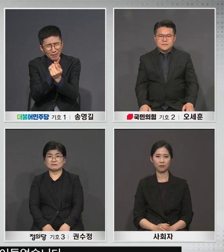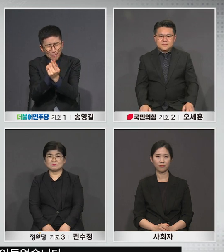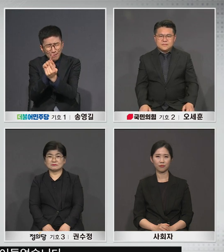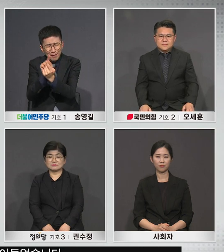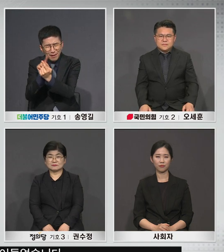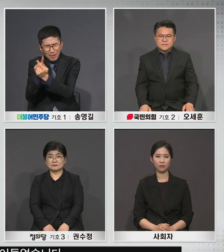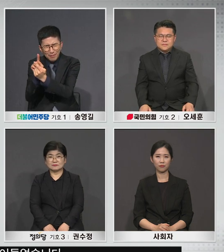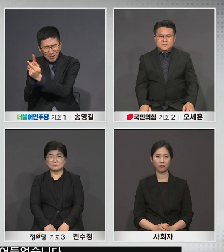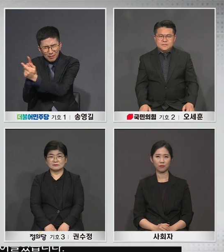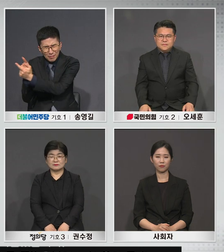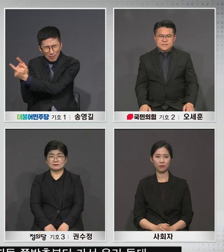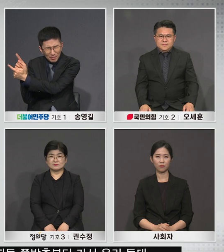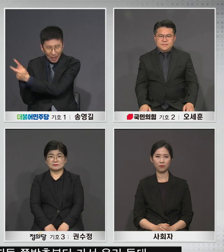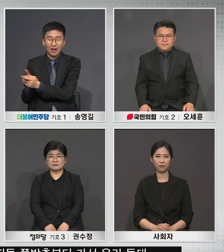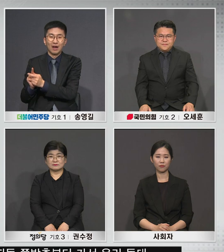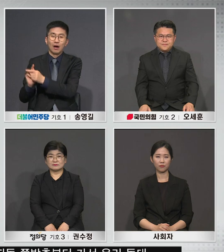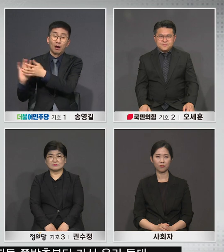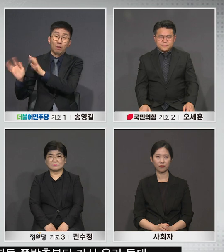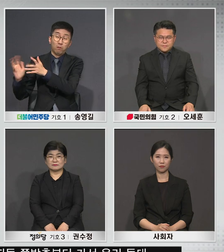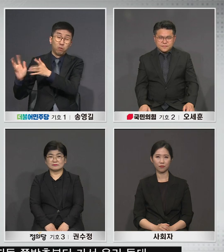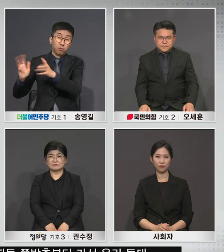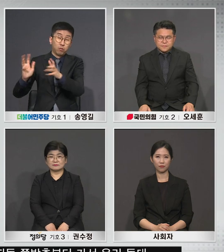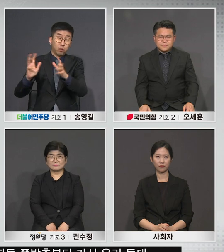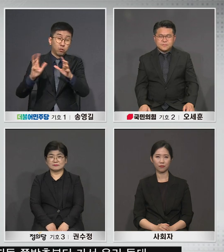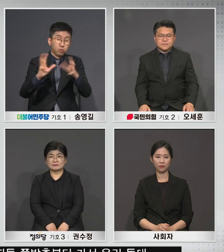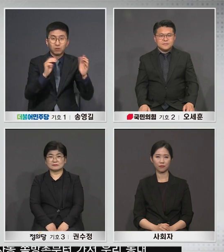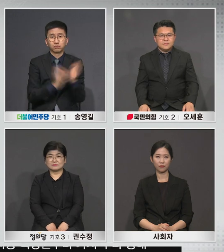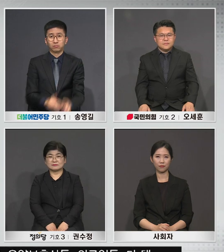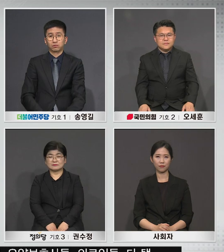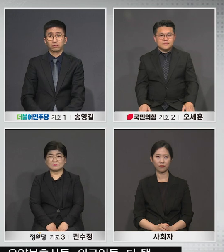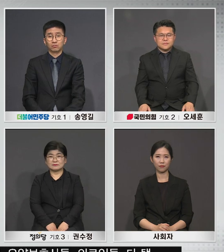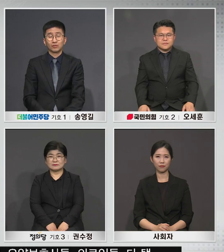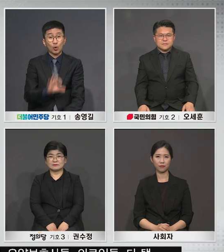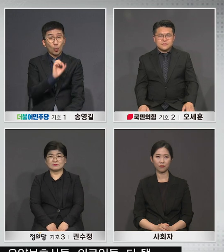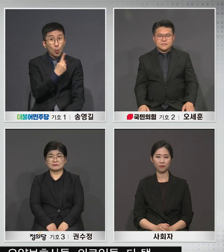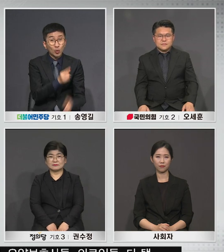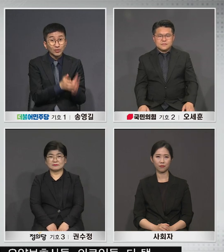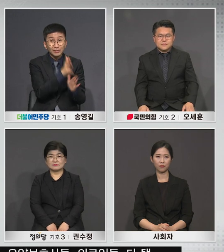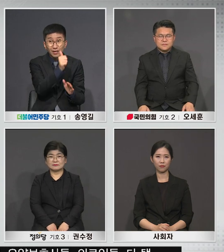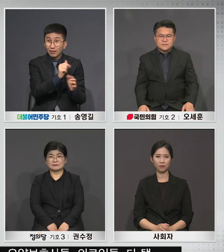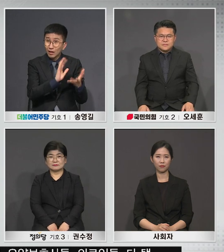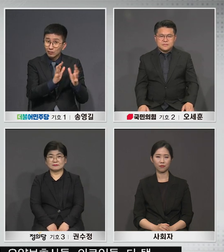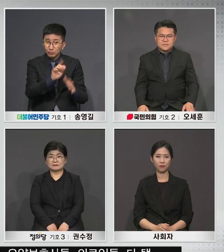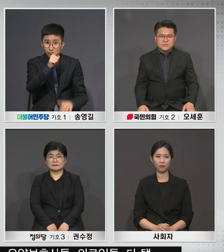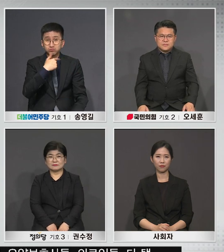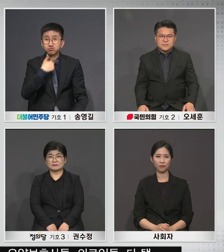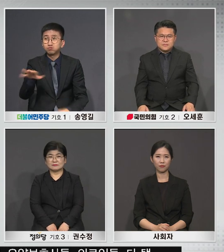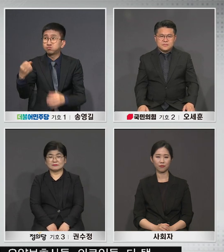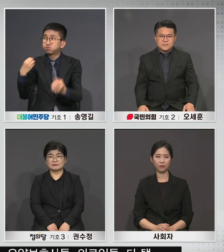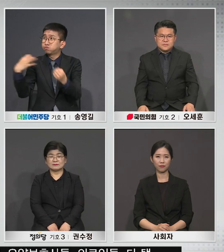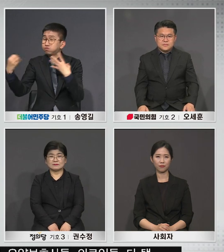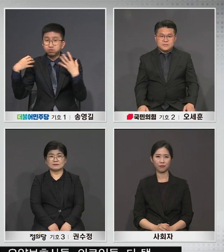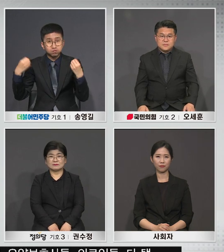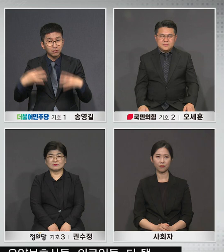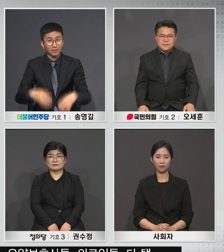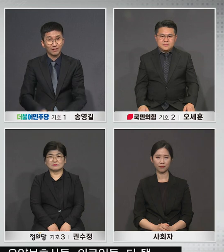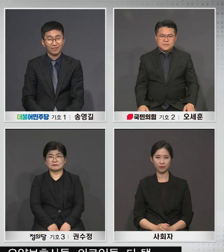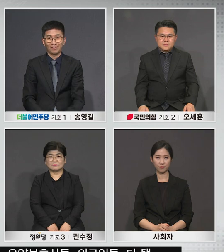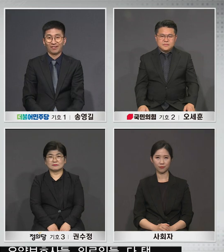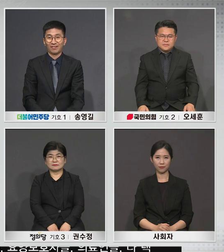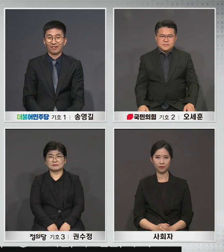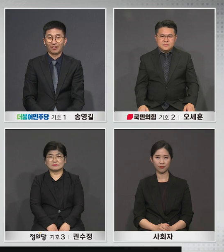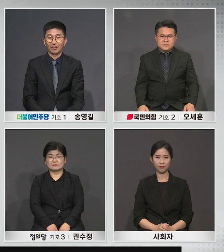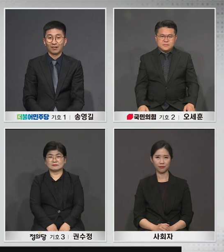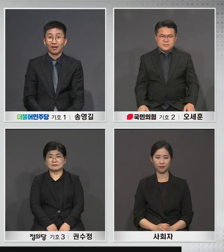삶의 현장에 가서 간담회를 하면서 생생하게 들었는데 별로 오세훈 시장은 간담회를 해본 적이 없다고 그러더라고요. 저는 오히려 서울